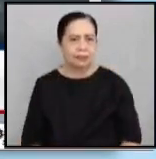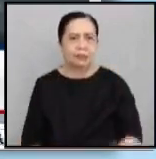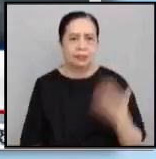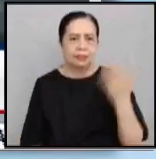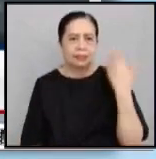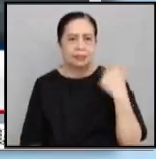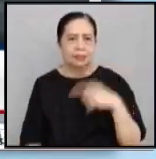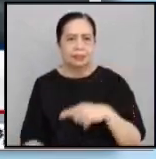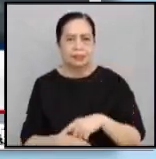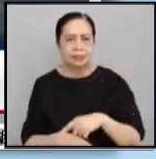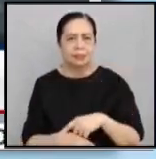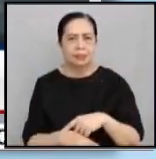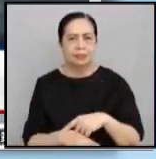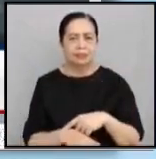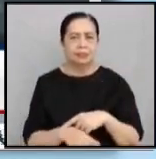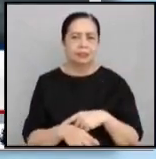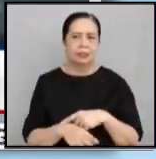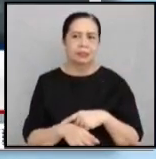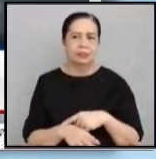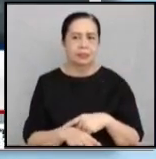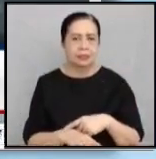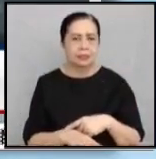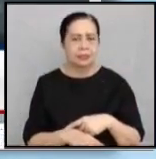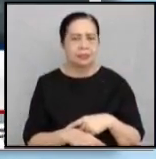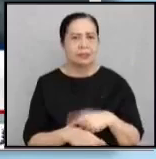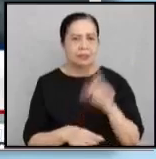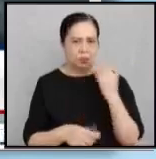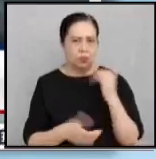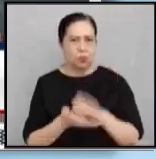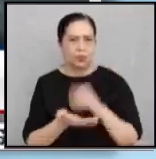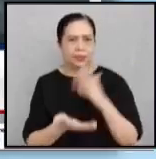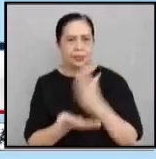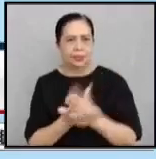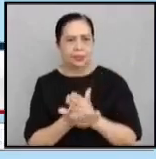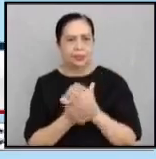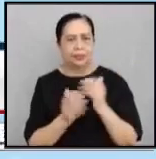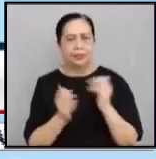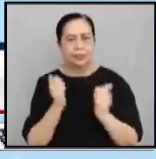siya, dahil nga raw kung ba't siya tumigil sa showbiz. Si